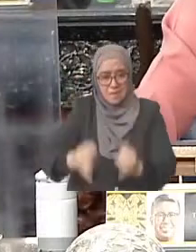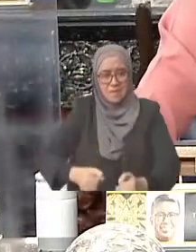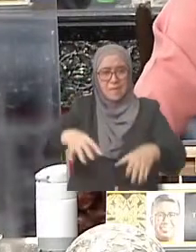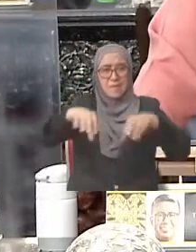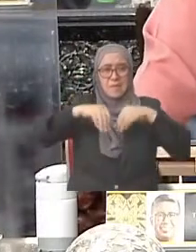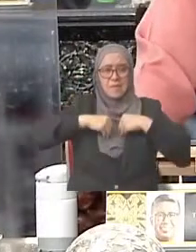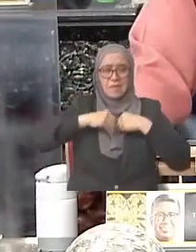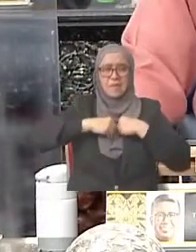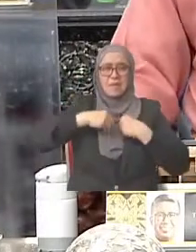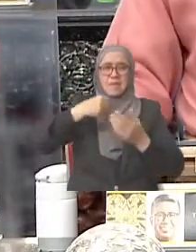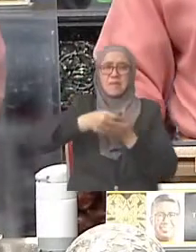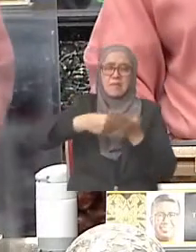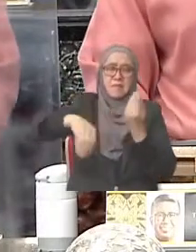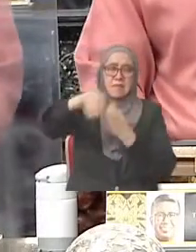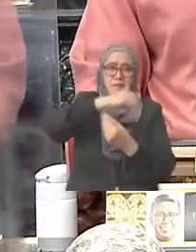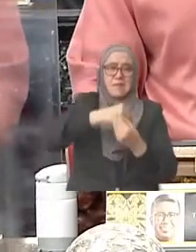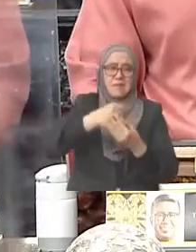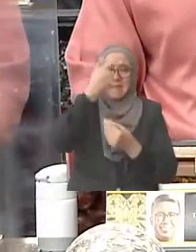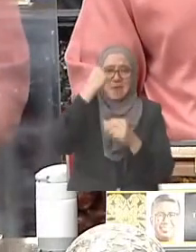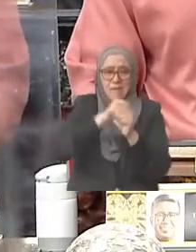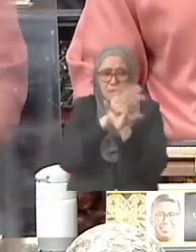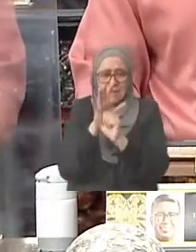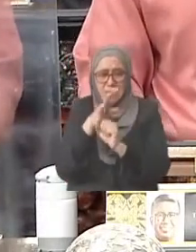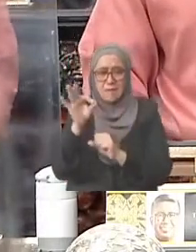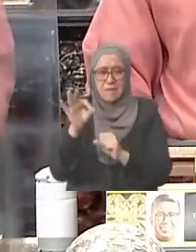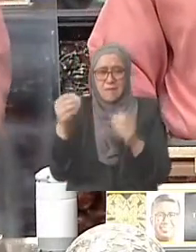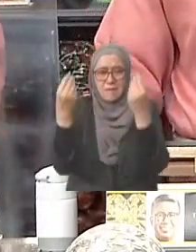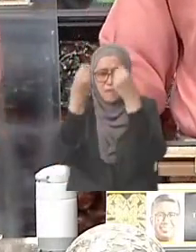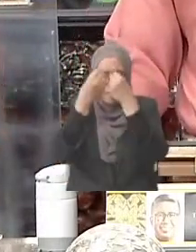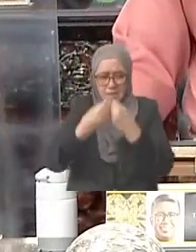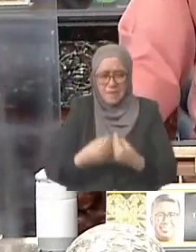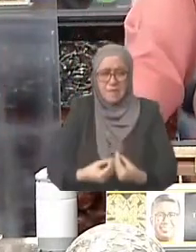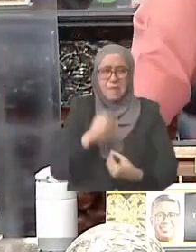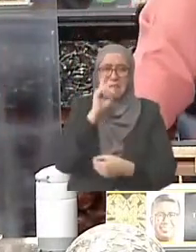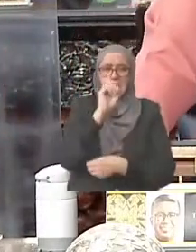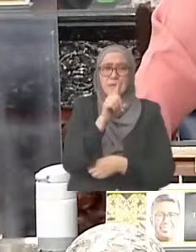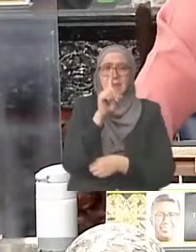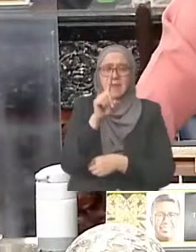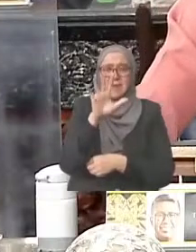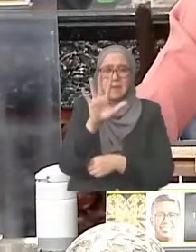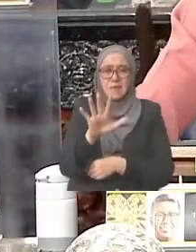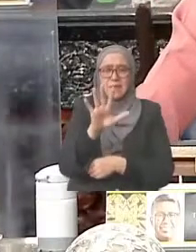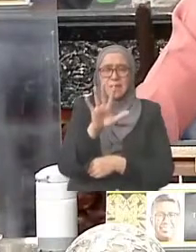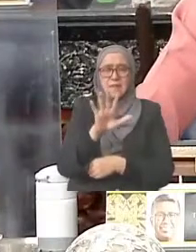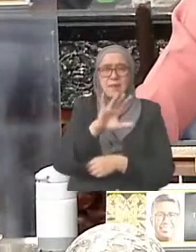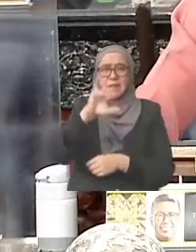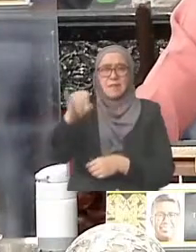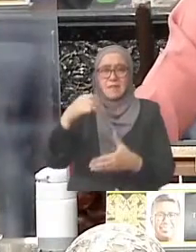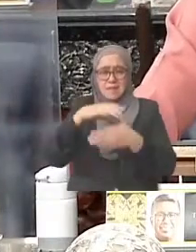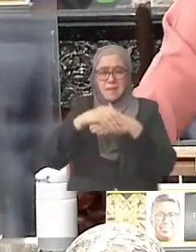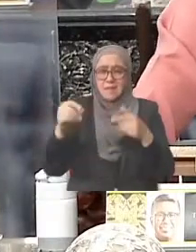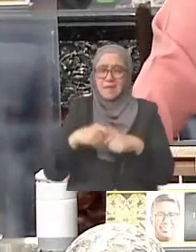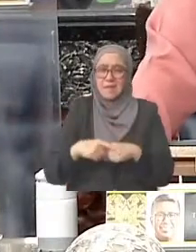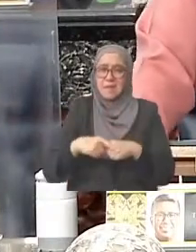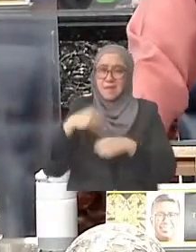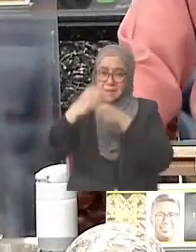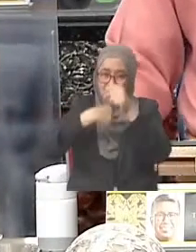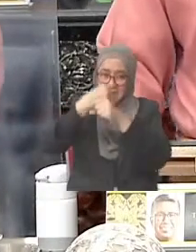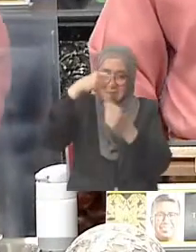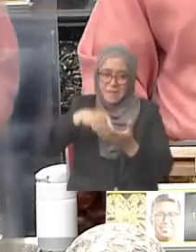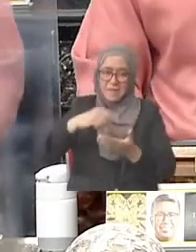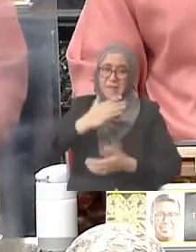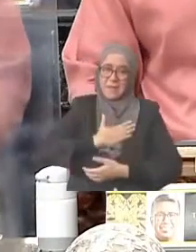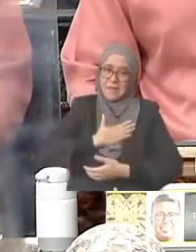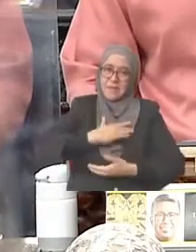disebabkan copy 19 dengan nilai keseluruhan 115000000 Ringgit pada tahun ini misquoted telah May Sallam telah diperluas